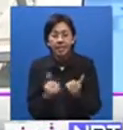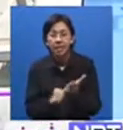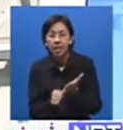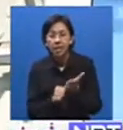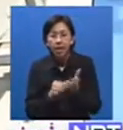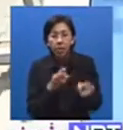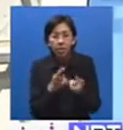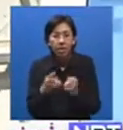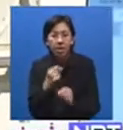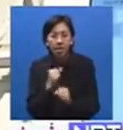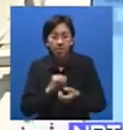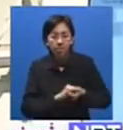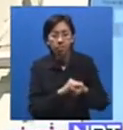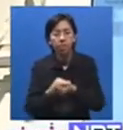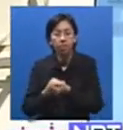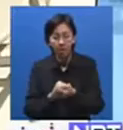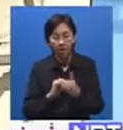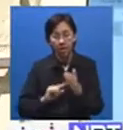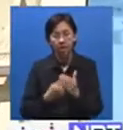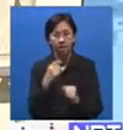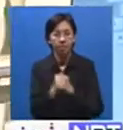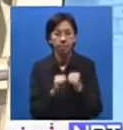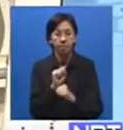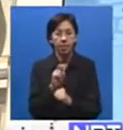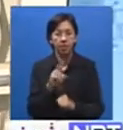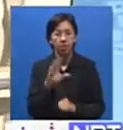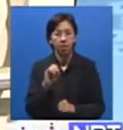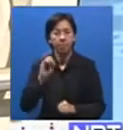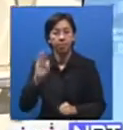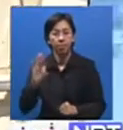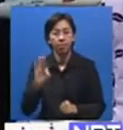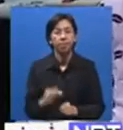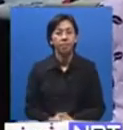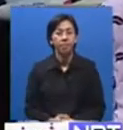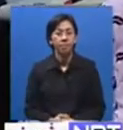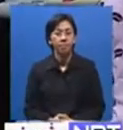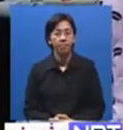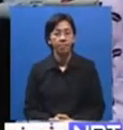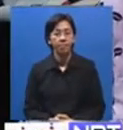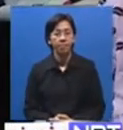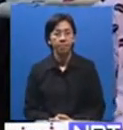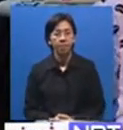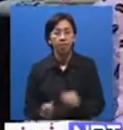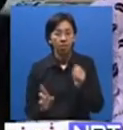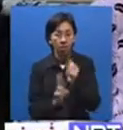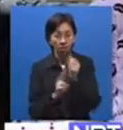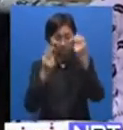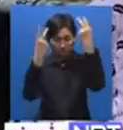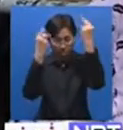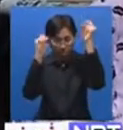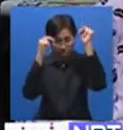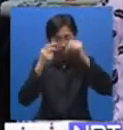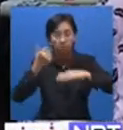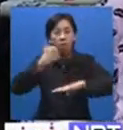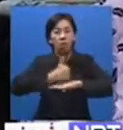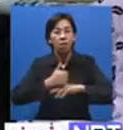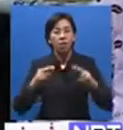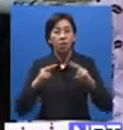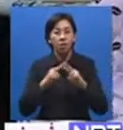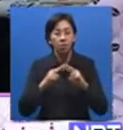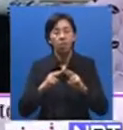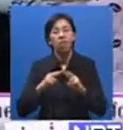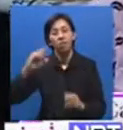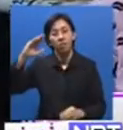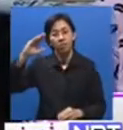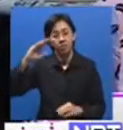านร่วมกันเริ่มขับเคลื่อนปี2559ด้านรองนายกรัฐมนตรีและรัฐมนตรีว่าการกระทรวงกลา